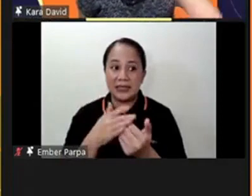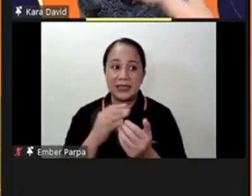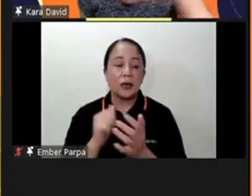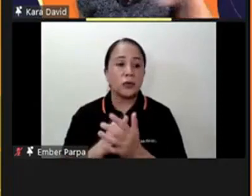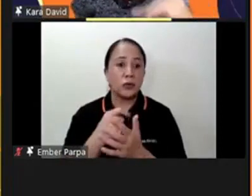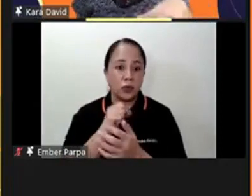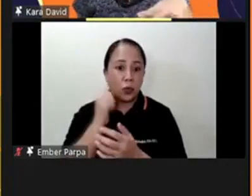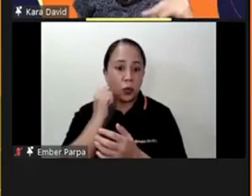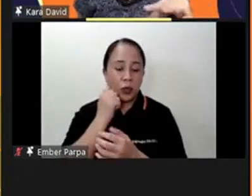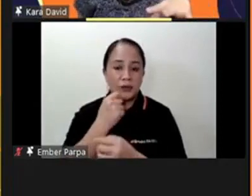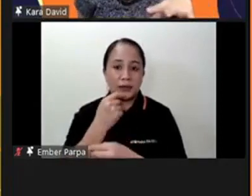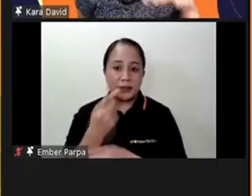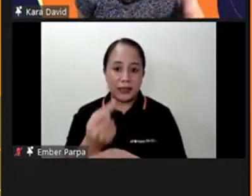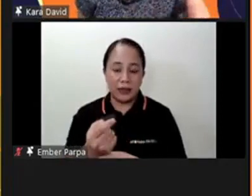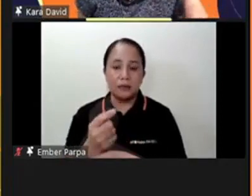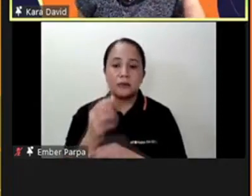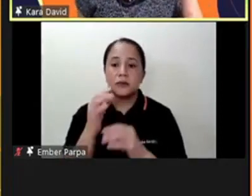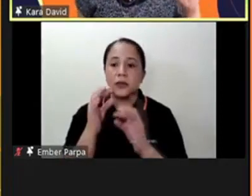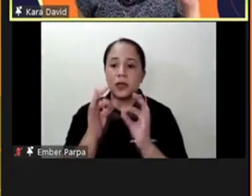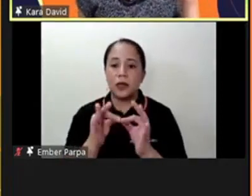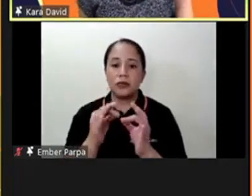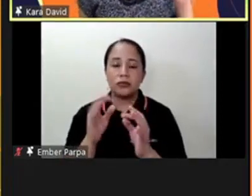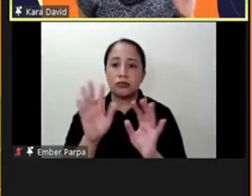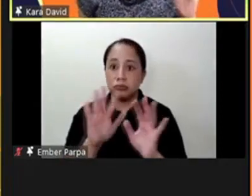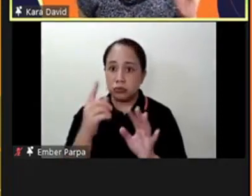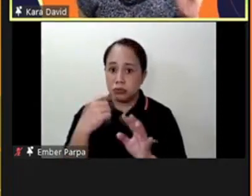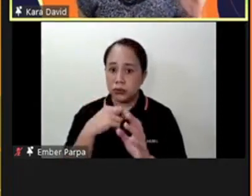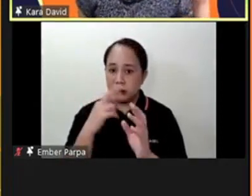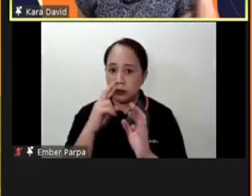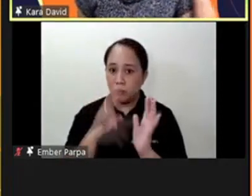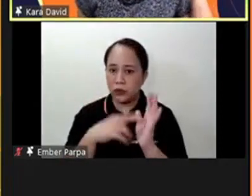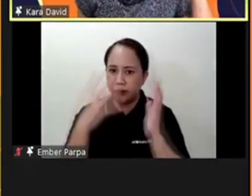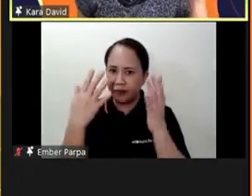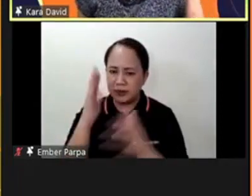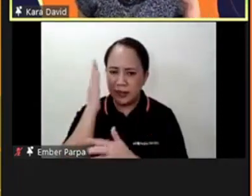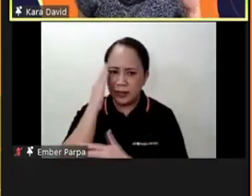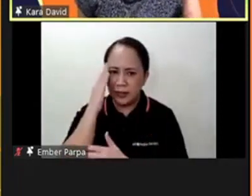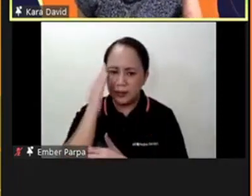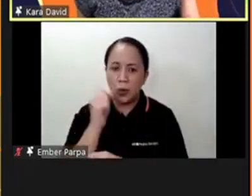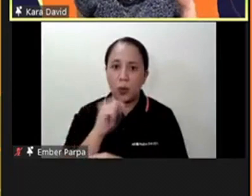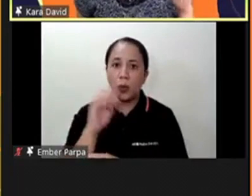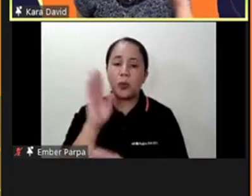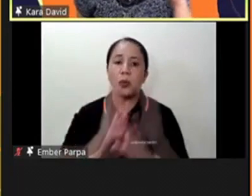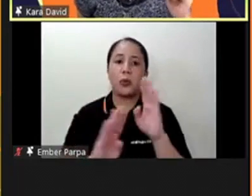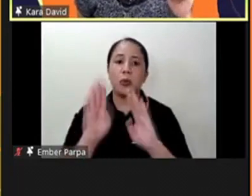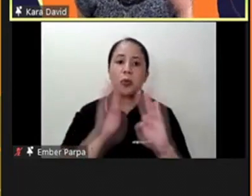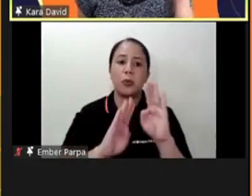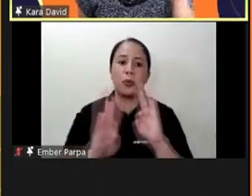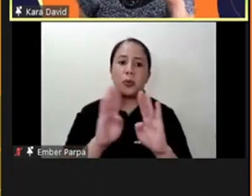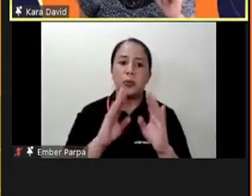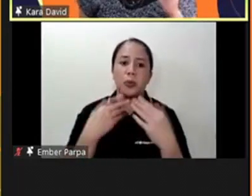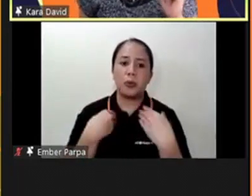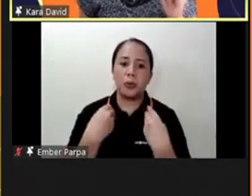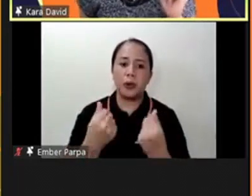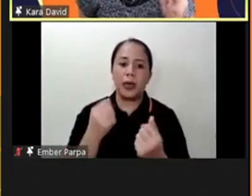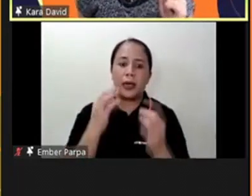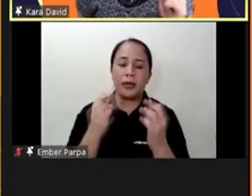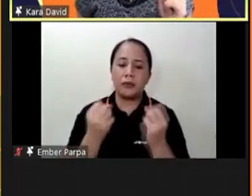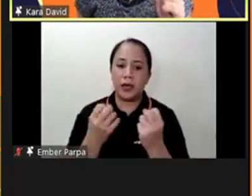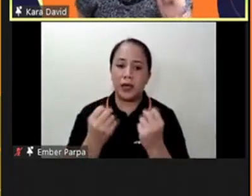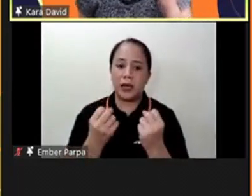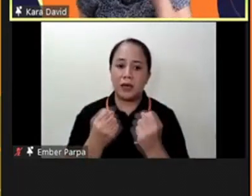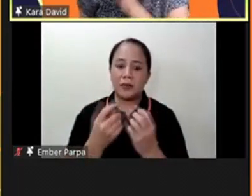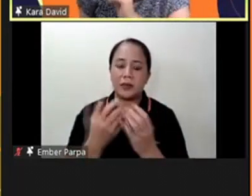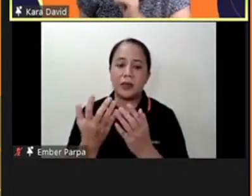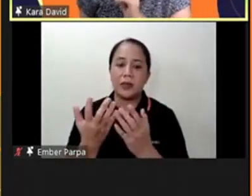we always tell each other na tayo mga reporters, we know that lahat ng problema ay gumagaan kapag marami tayong